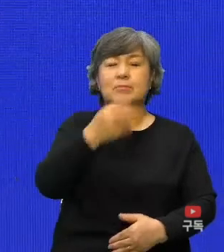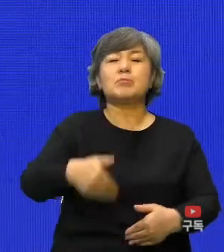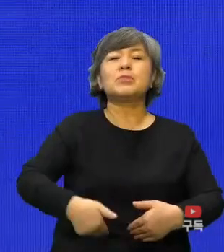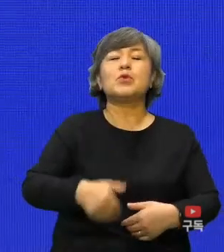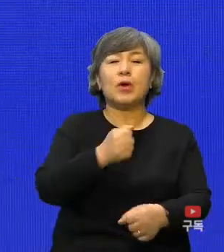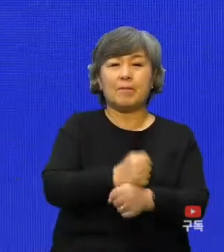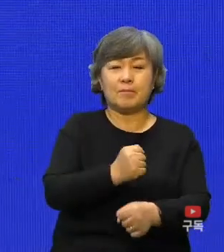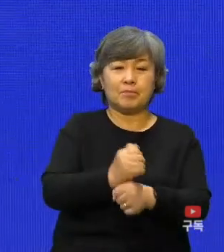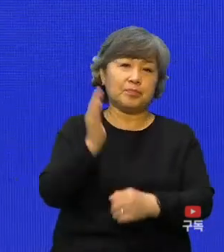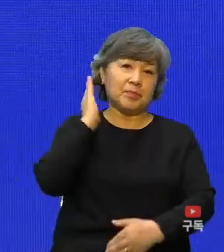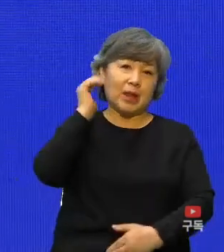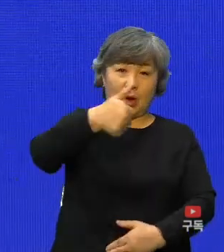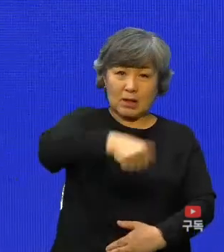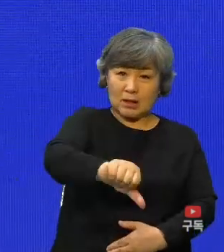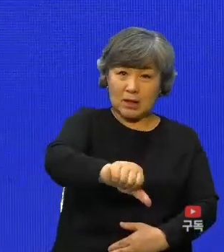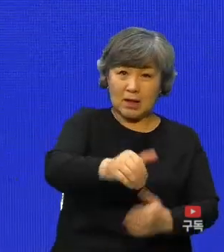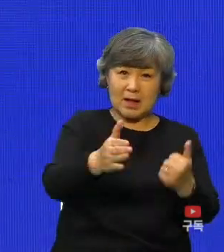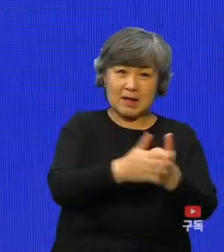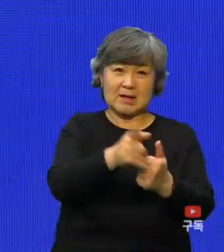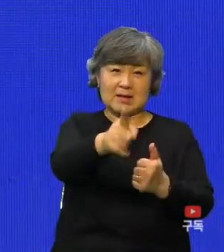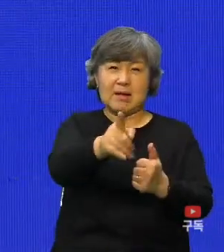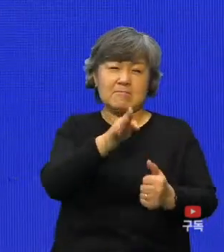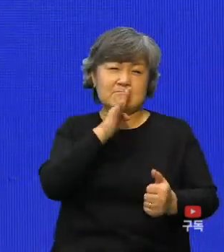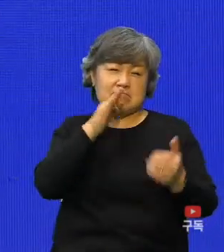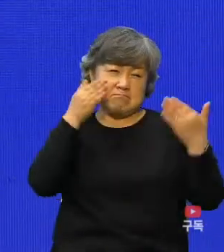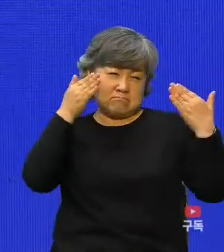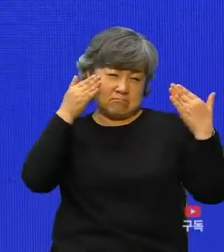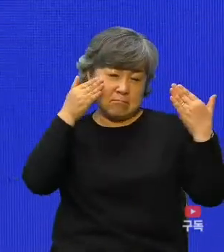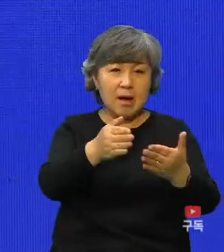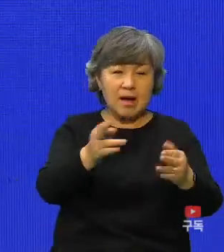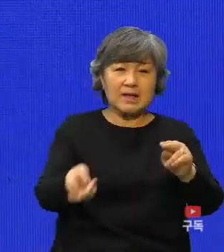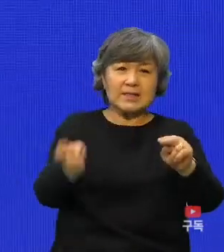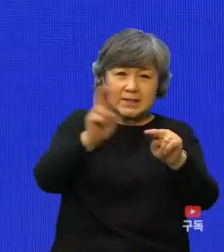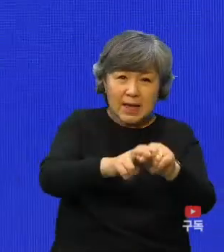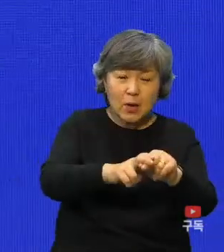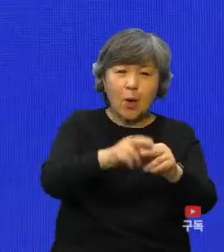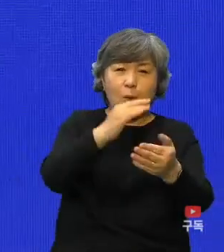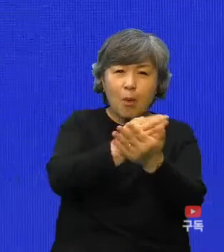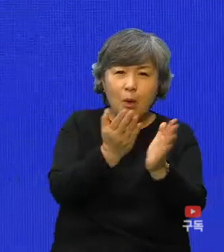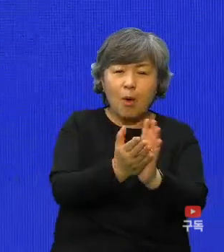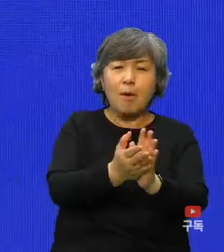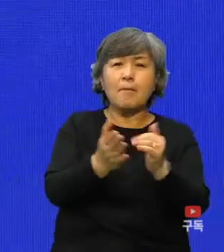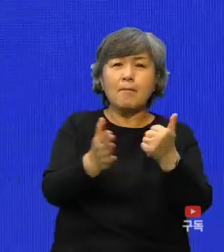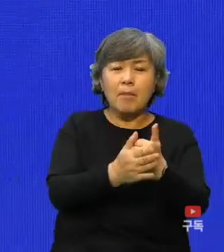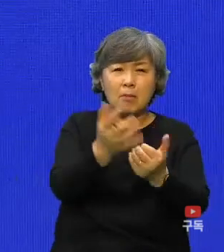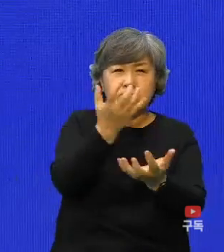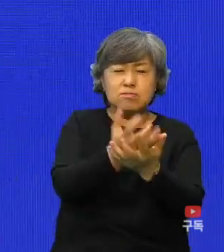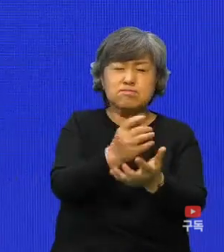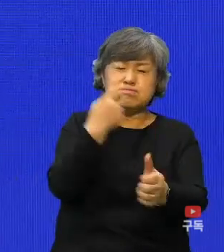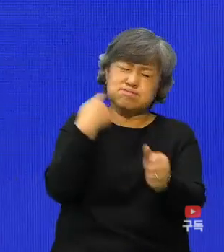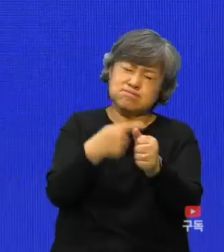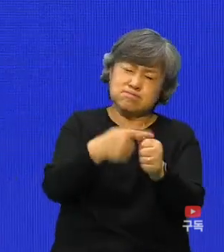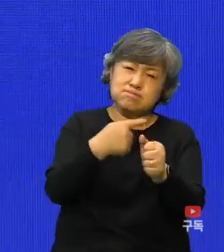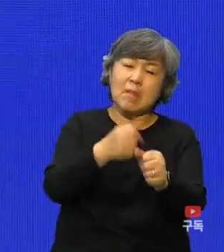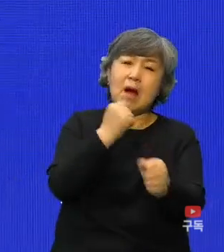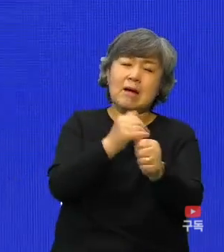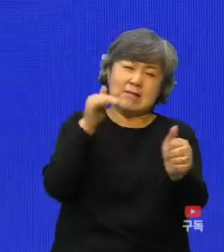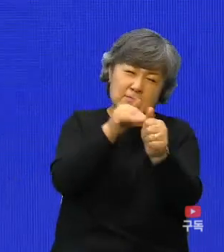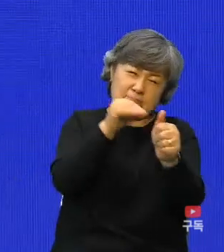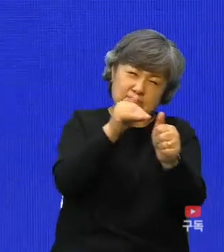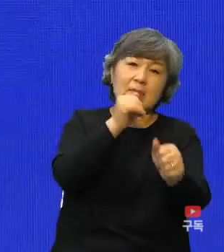필요합니다. 대통령 아들에게는 거의 스토커처럼 채용과 공공사업 참여, 심지어는 사는 것까지 낭설을 퍼뜨리고